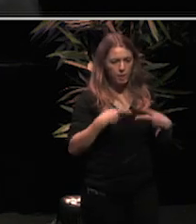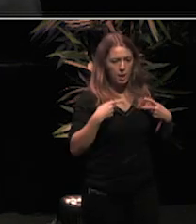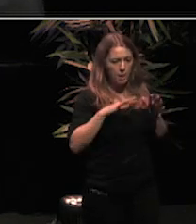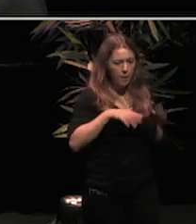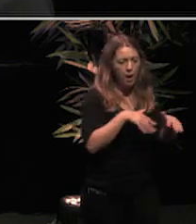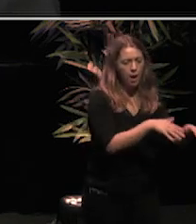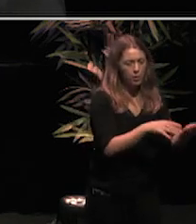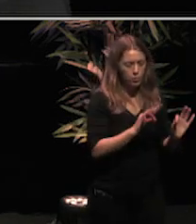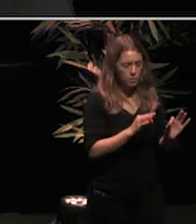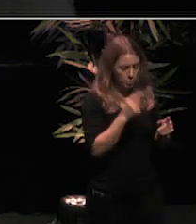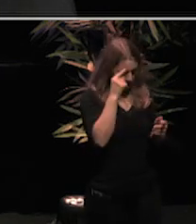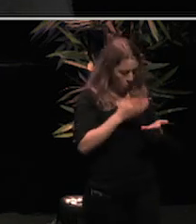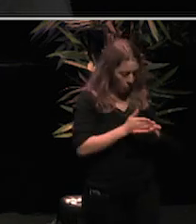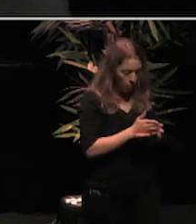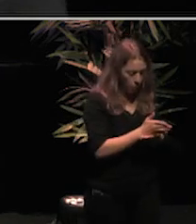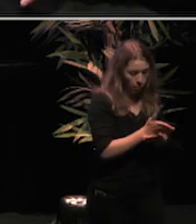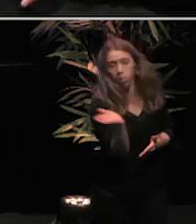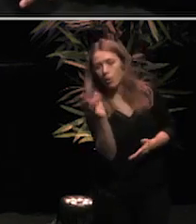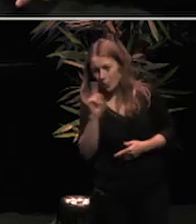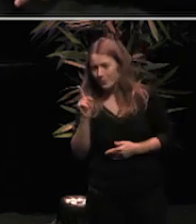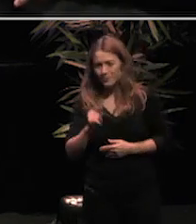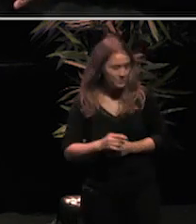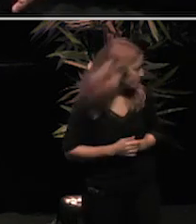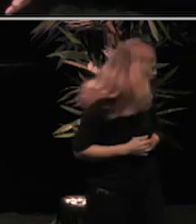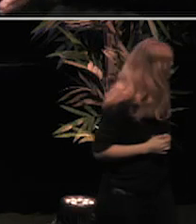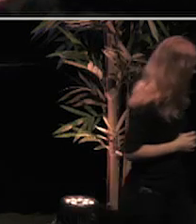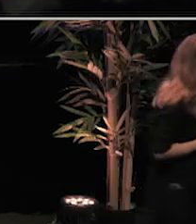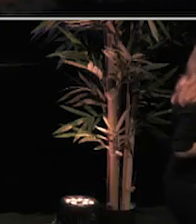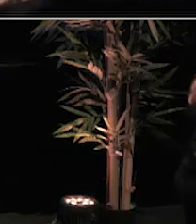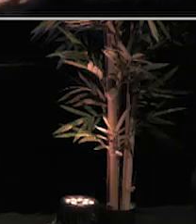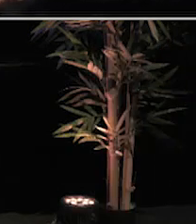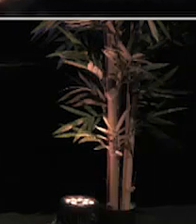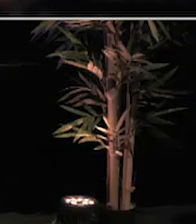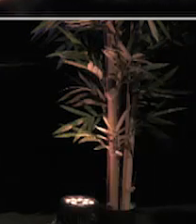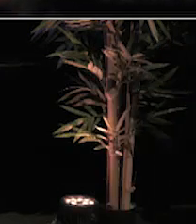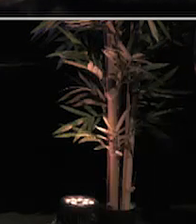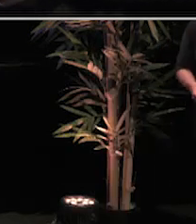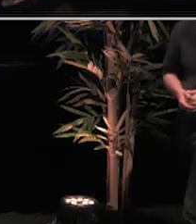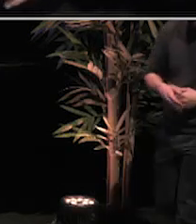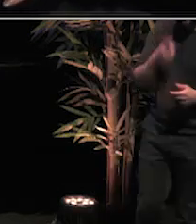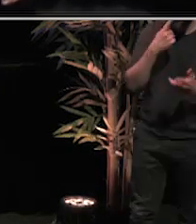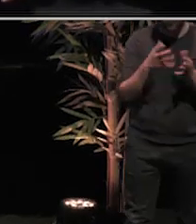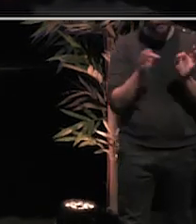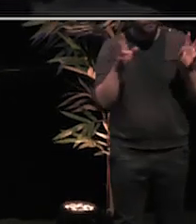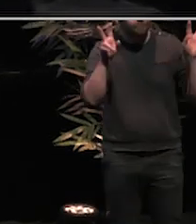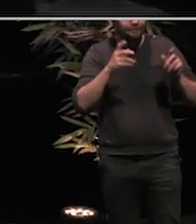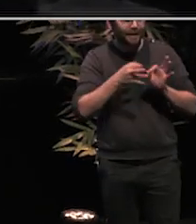ligne de conduite et ne pas en dévier, quoi. Ouais. Alors moi, j'ai appelé ça la ligne de vie. En plus, ça a du sens dans ton sport. Mais il y a